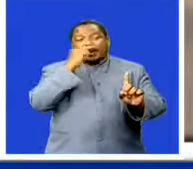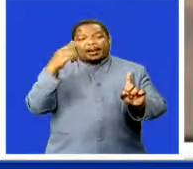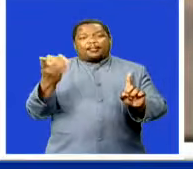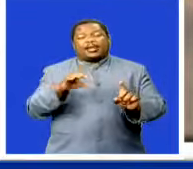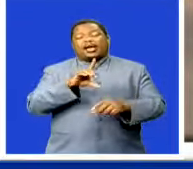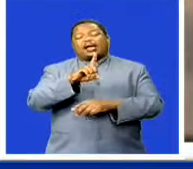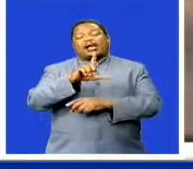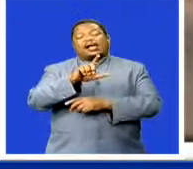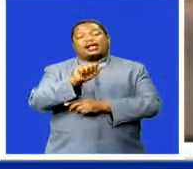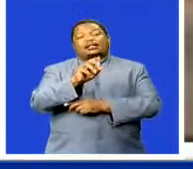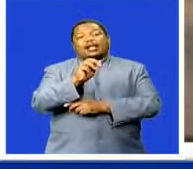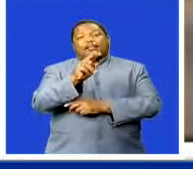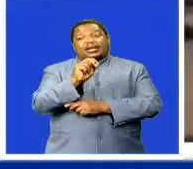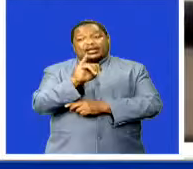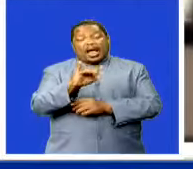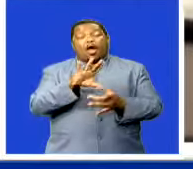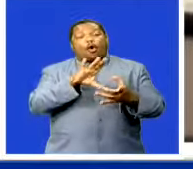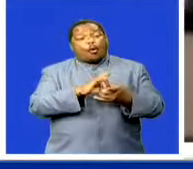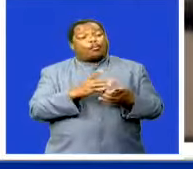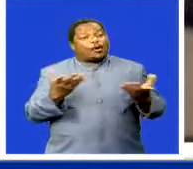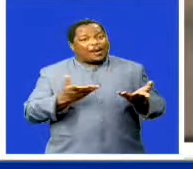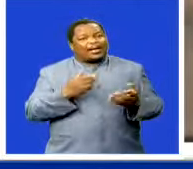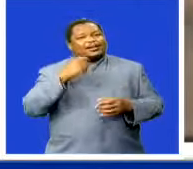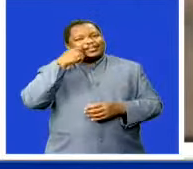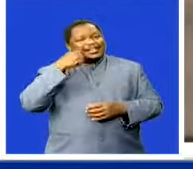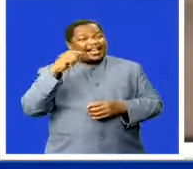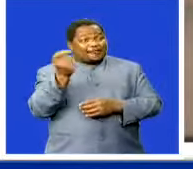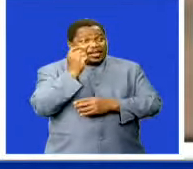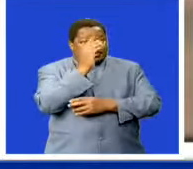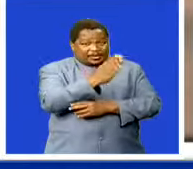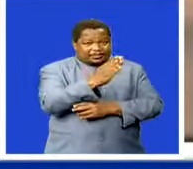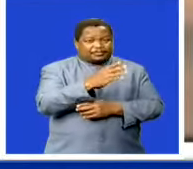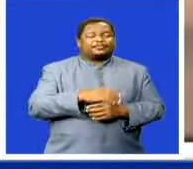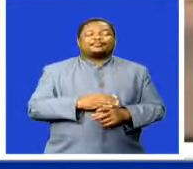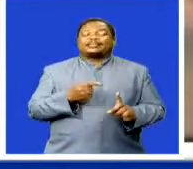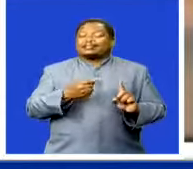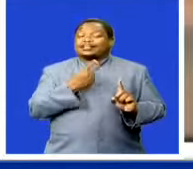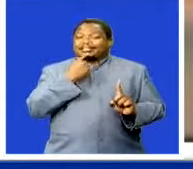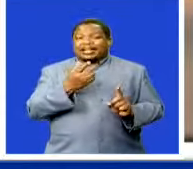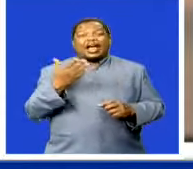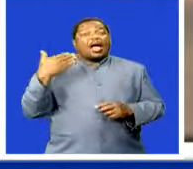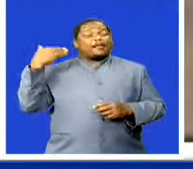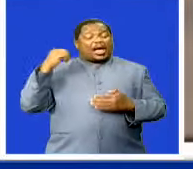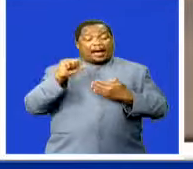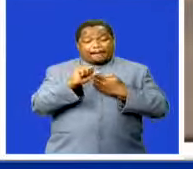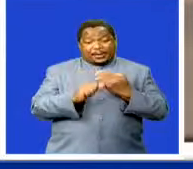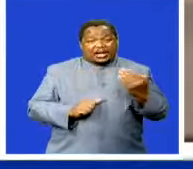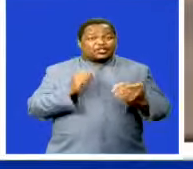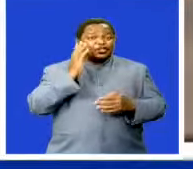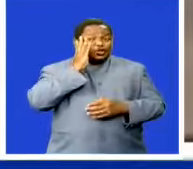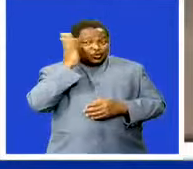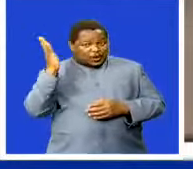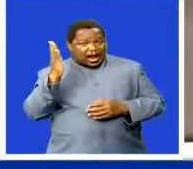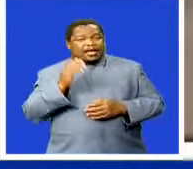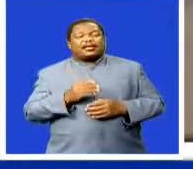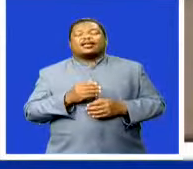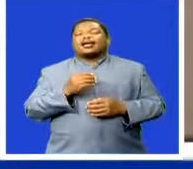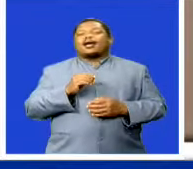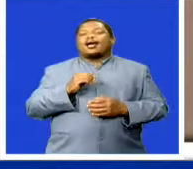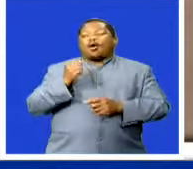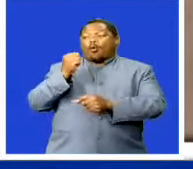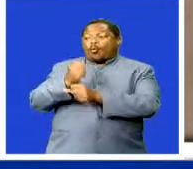sekuwa. Siboniso uthi ngenyanga yakholwane kulomnyaka samphatha lesifo wawa abuya emsebentini asedolobheni